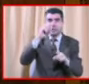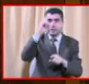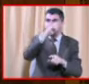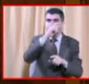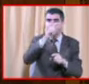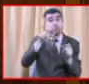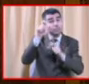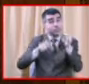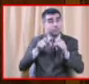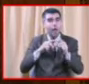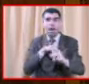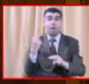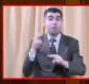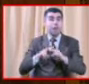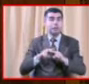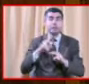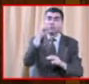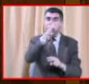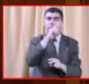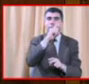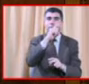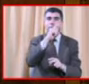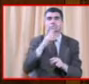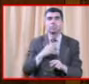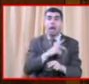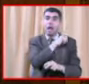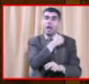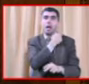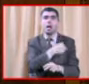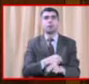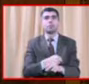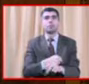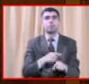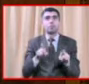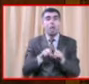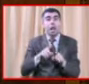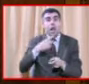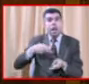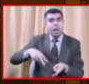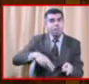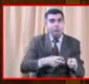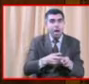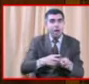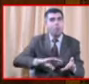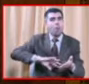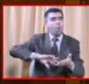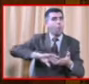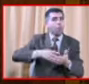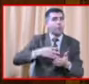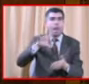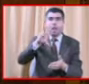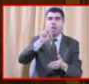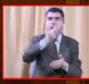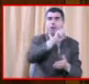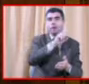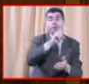ديال الناس، ما تخاطروش بالحياة ديال الناس. فالماء راه كلشي كيعرفها، راه كلشي من الماء، ولكن الماء كذلك